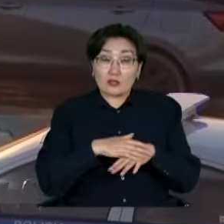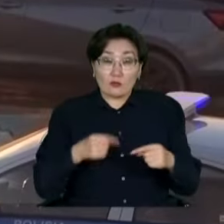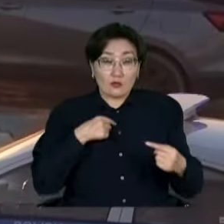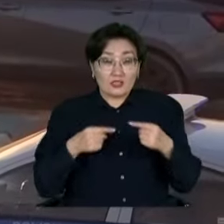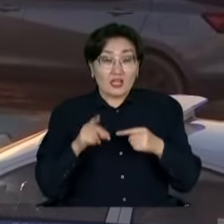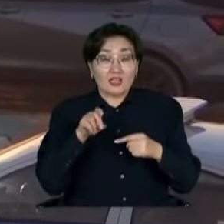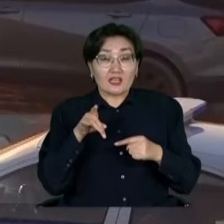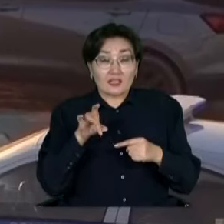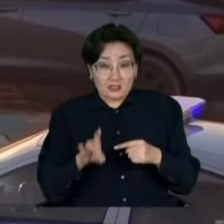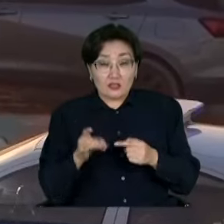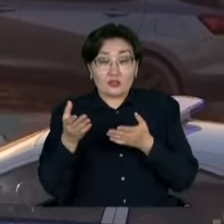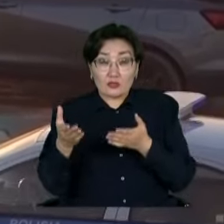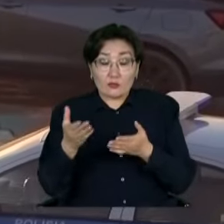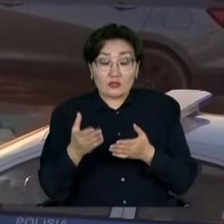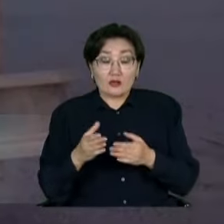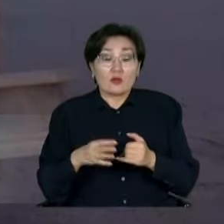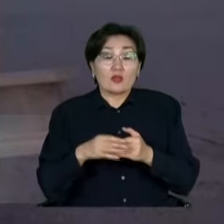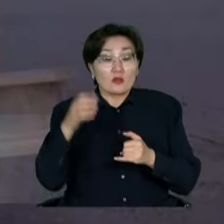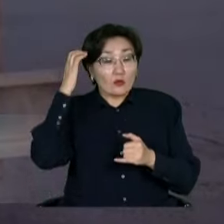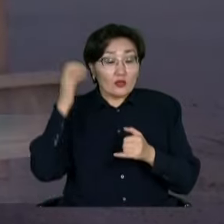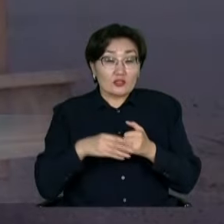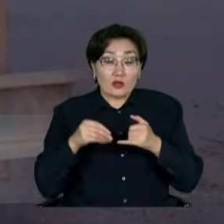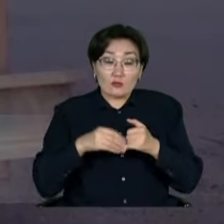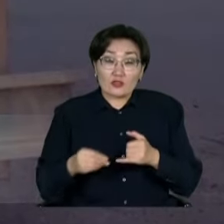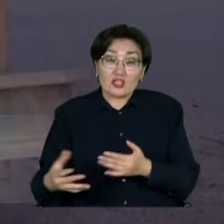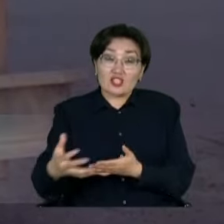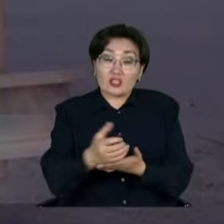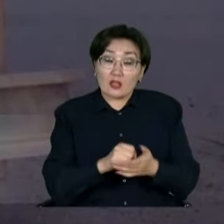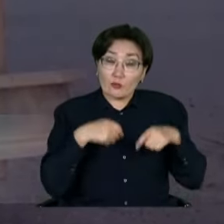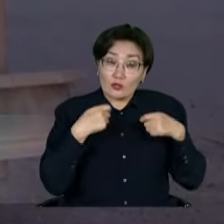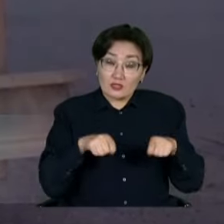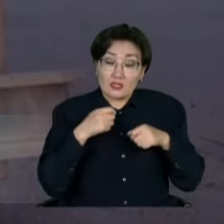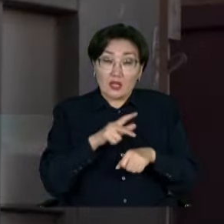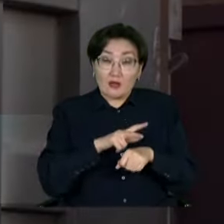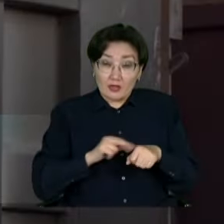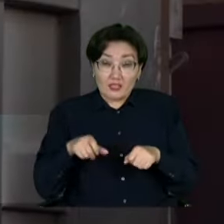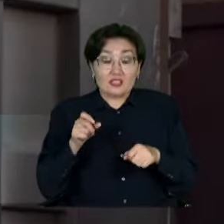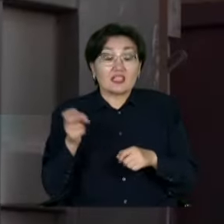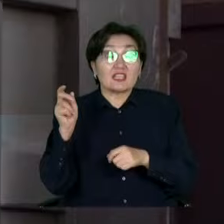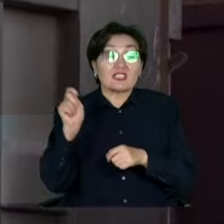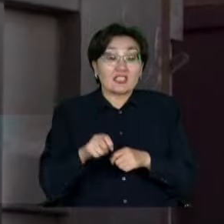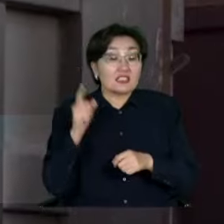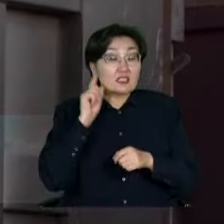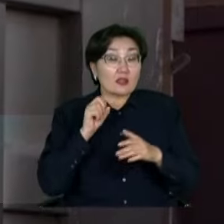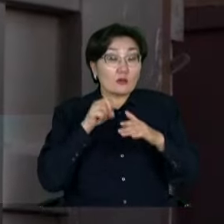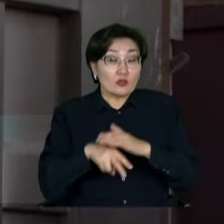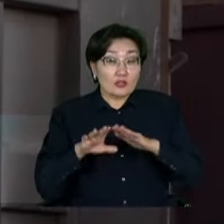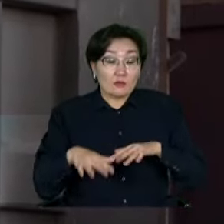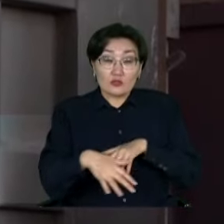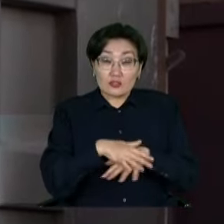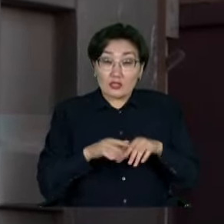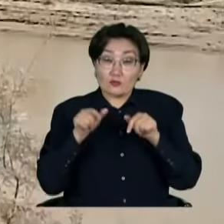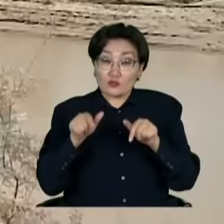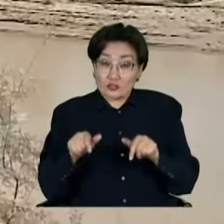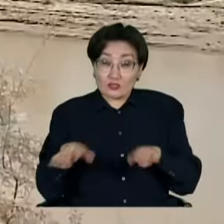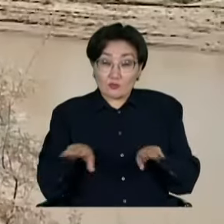өткен карьерлердің бірі осы. Қара топырақты тонналап тасып саудалайтындар полицейлер келе жатқанын естіп қашып кеткен. Ал жергілікті тұрғындар дәл